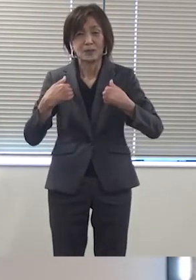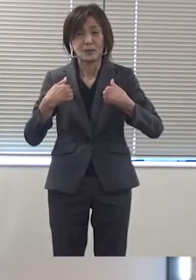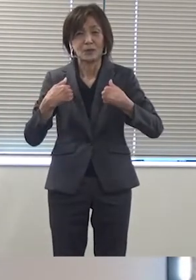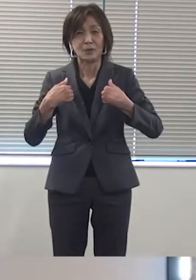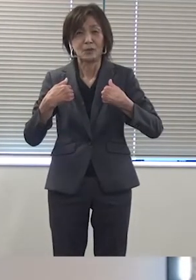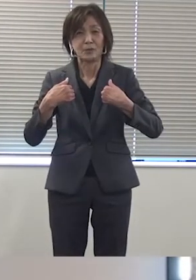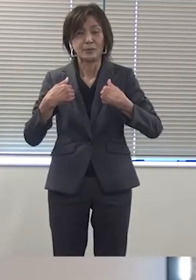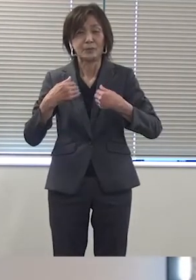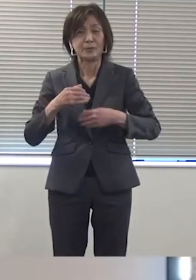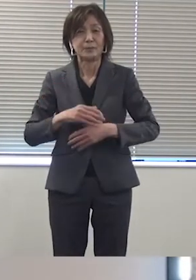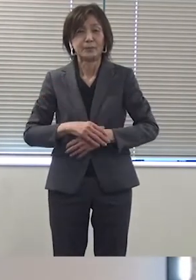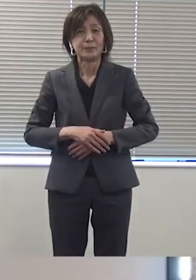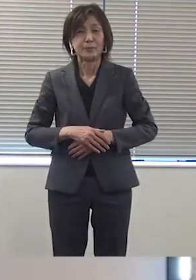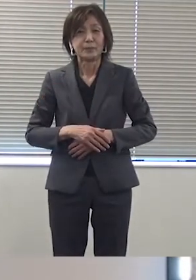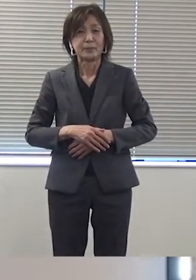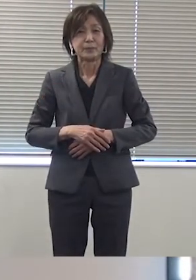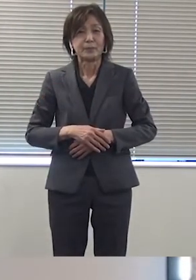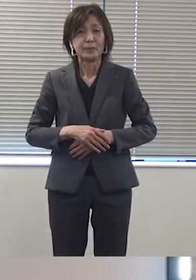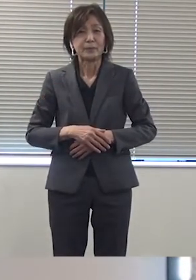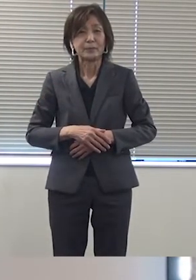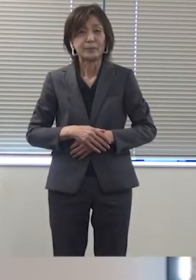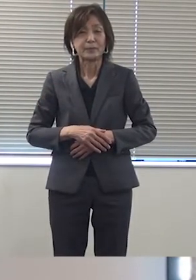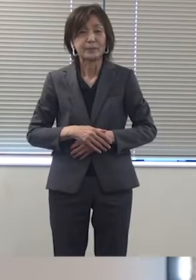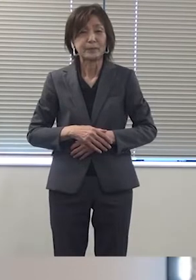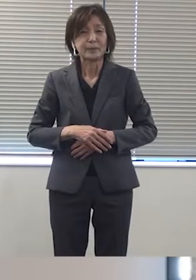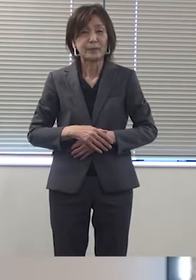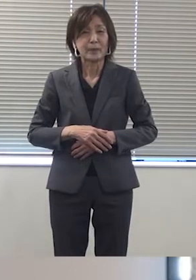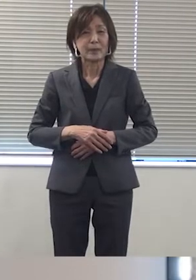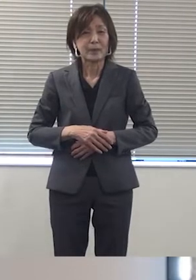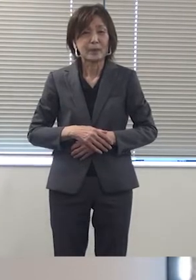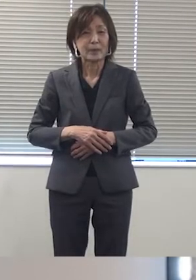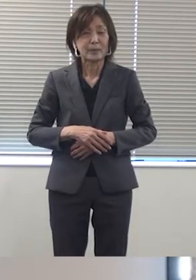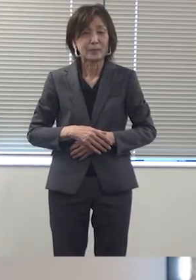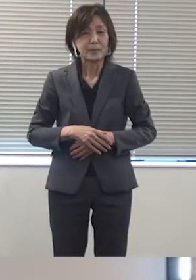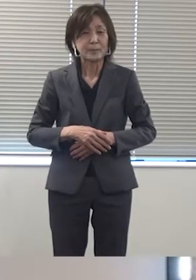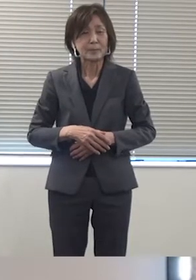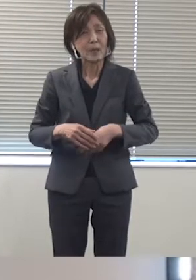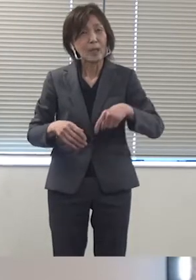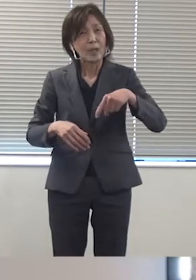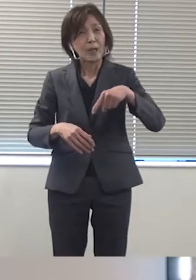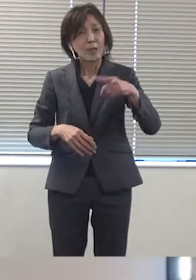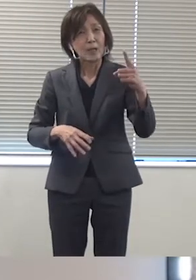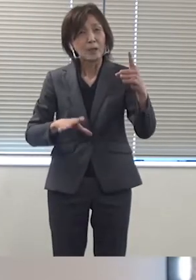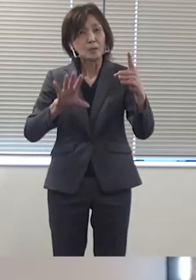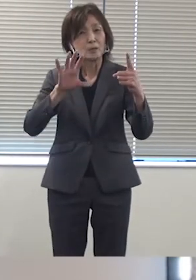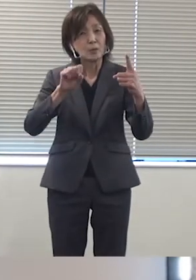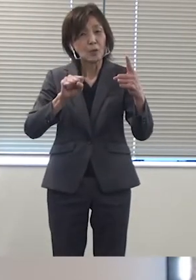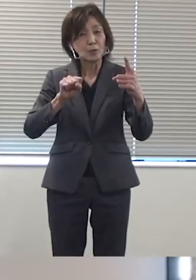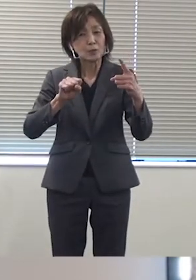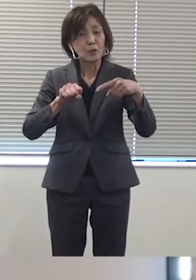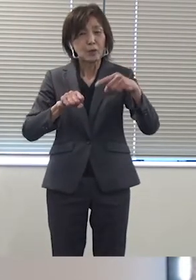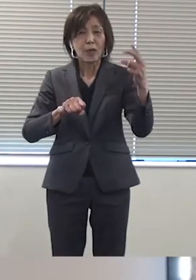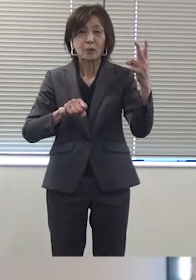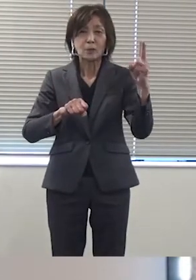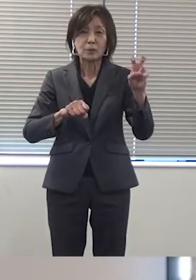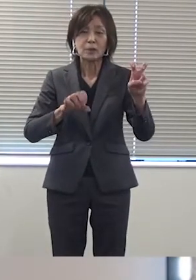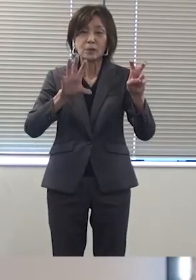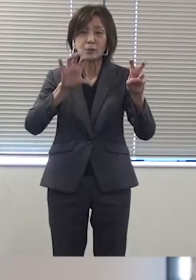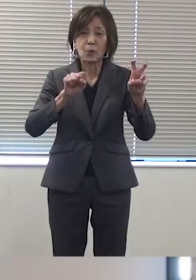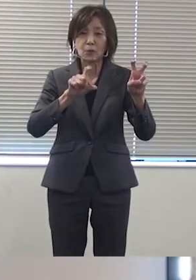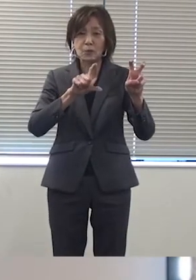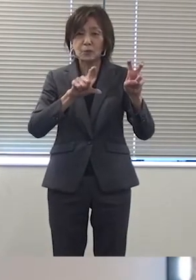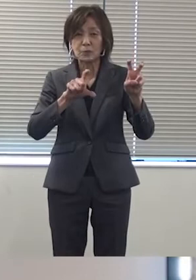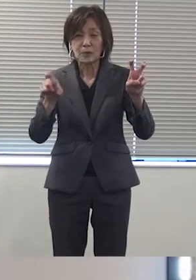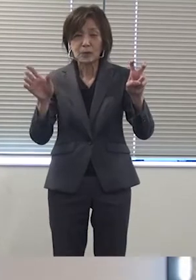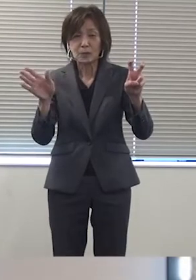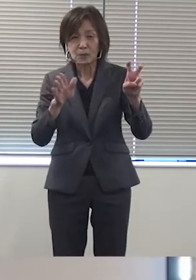120億ぐらいに抑えたいんですけど、今ちょっと出てるんですけど、あの中井とかとの関係で、まあ、そこを調整しながら財